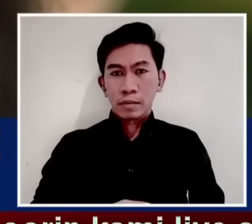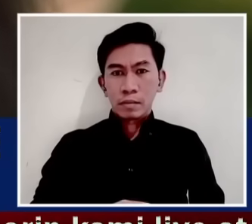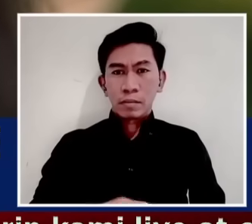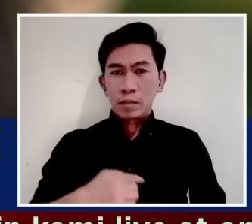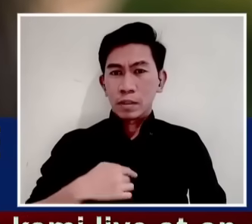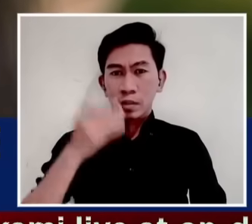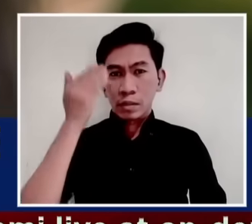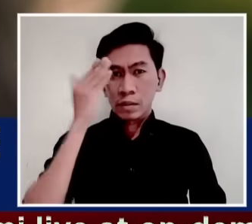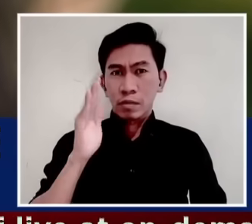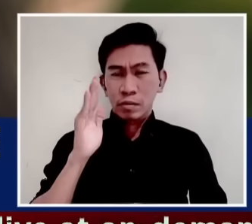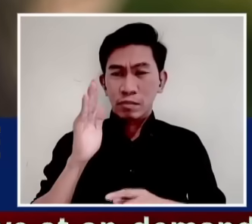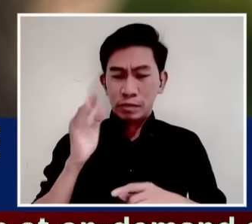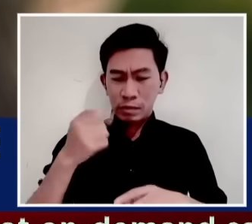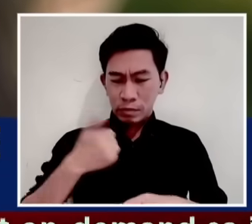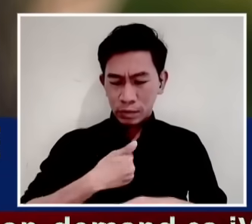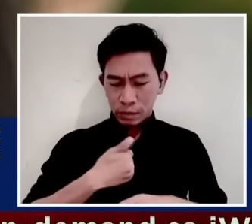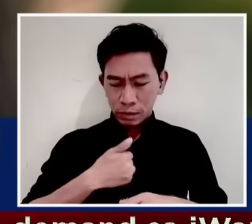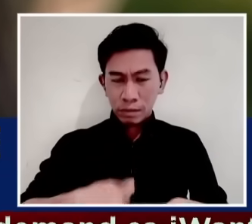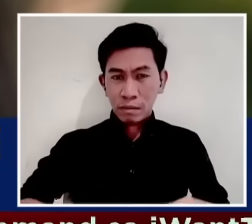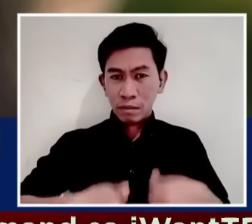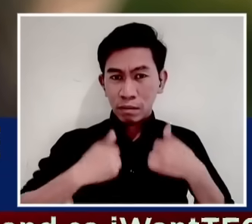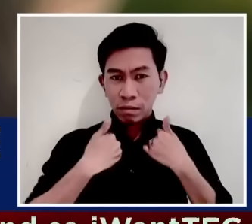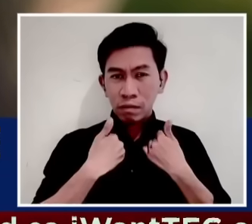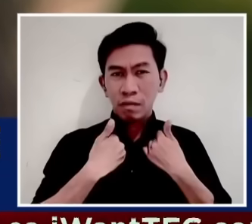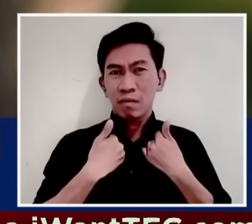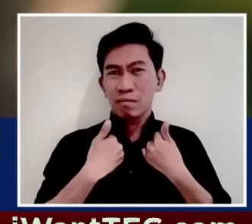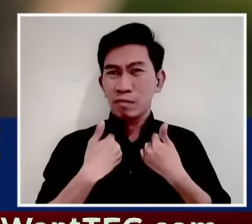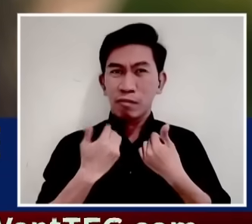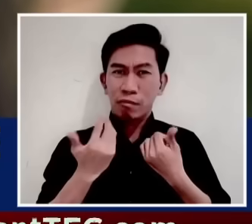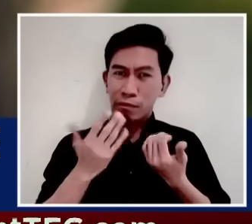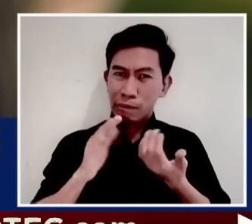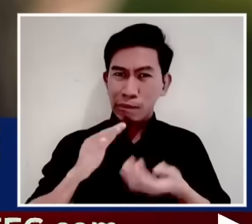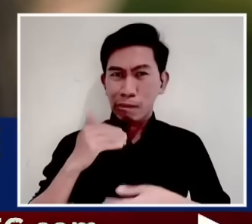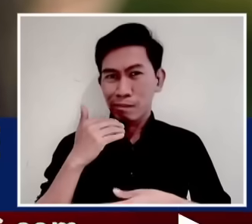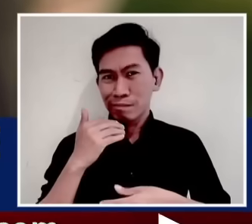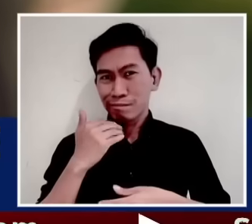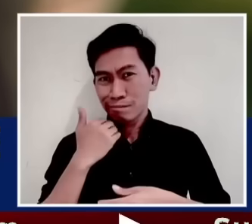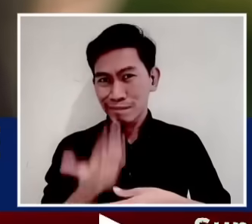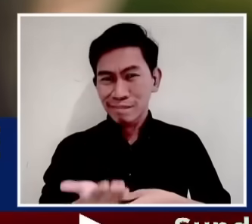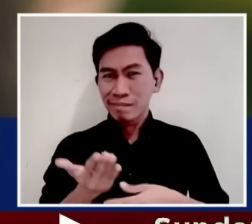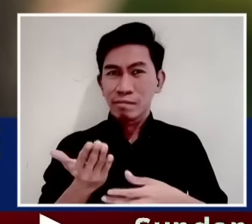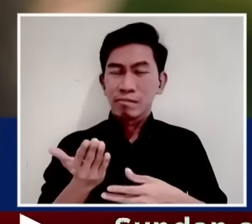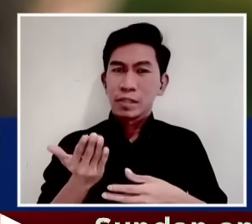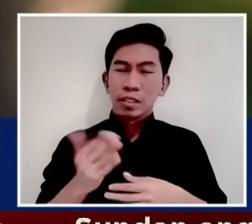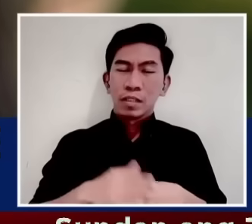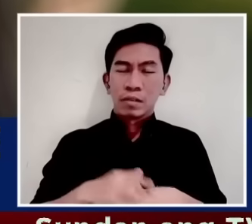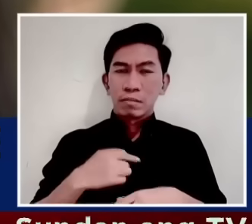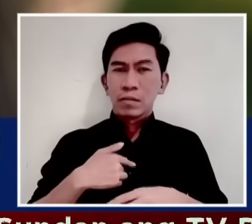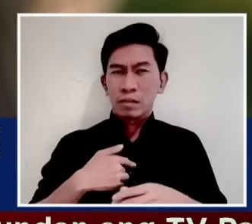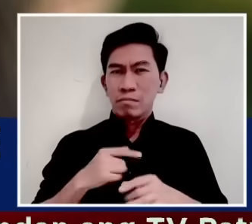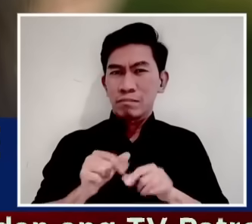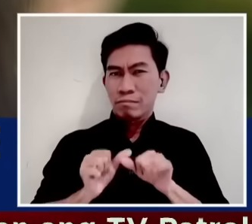ka pa o hindi na. Sinabayan ko lang po ng dasal.